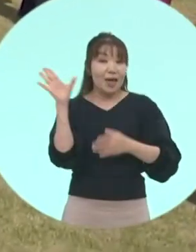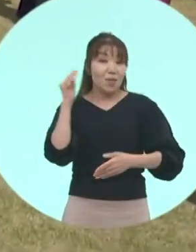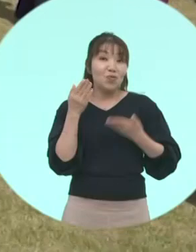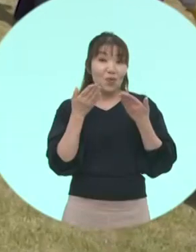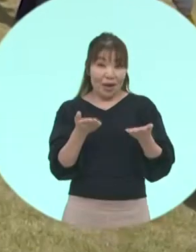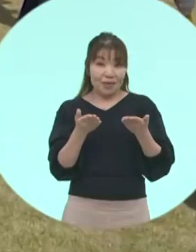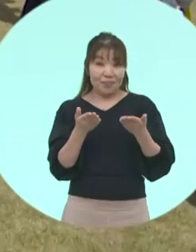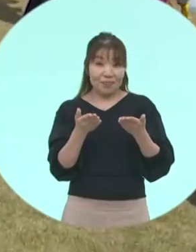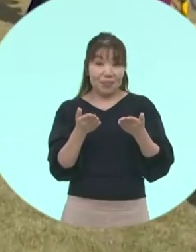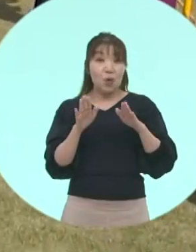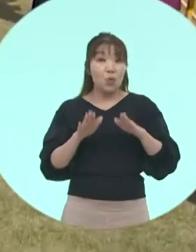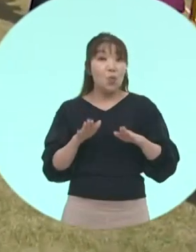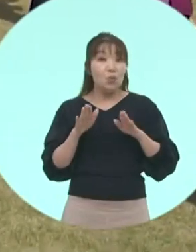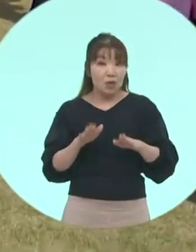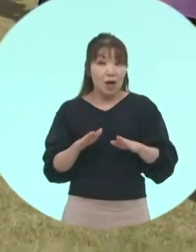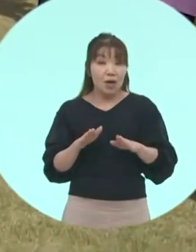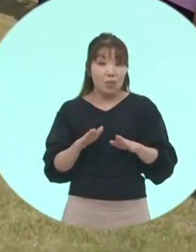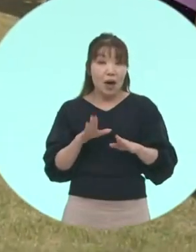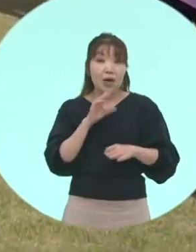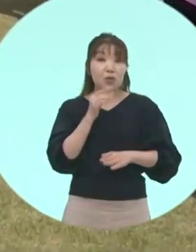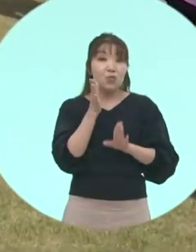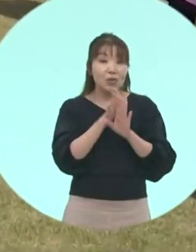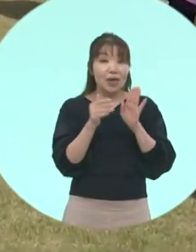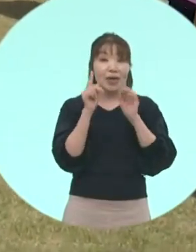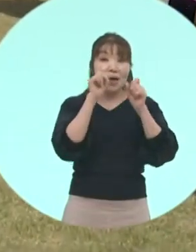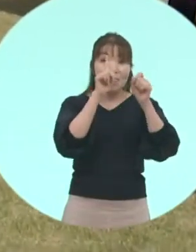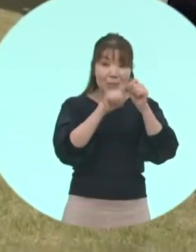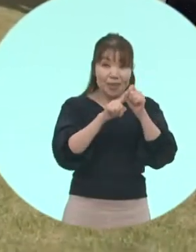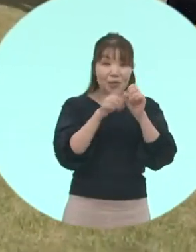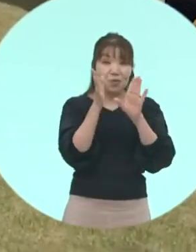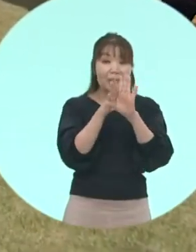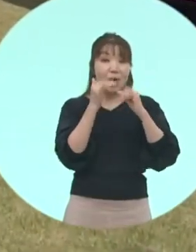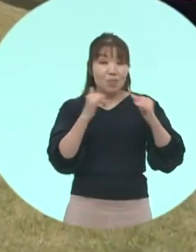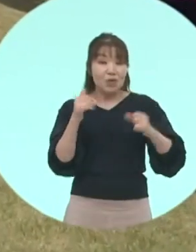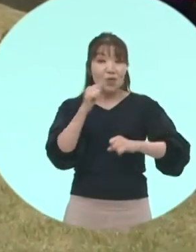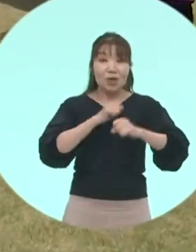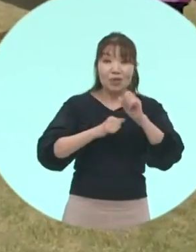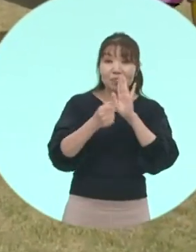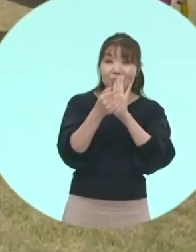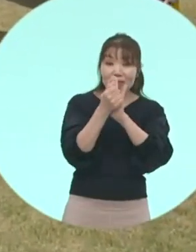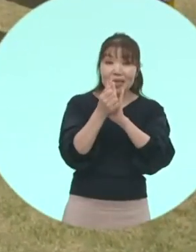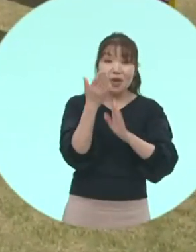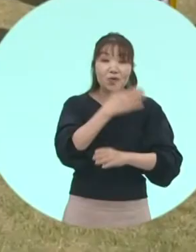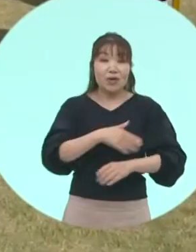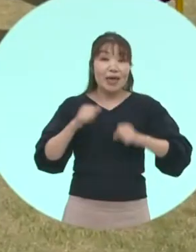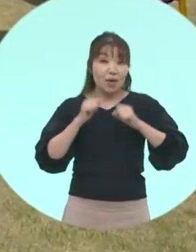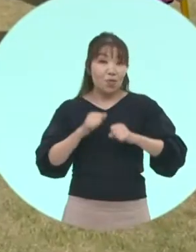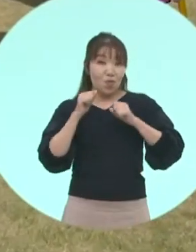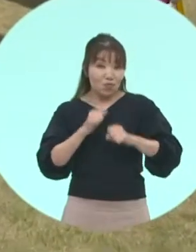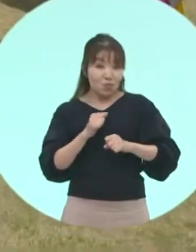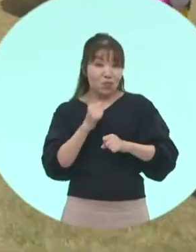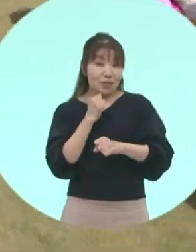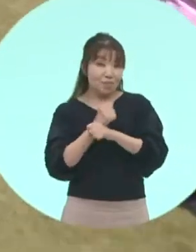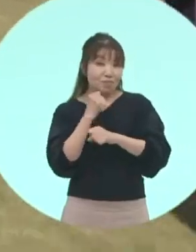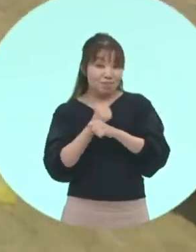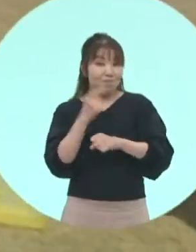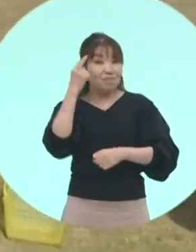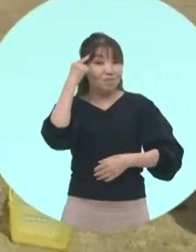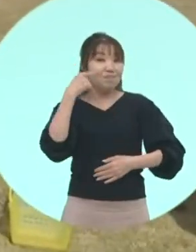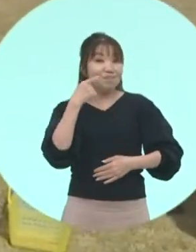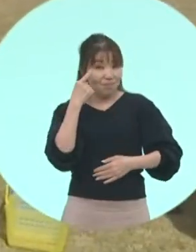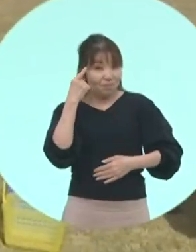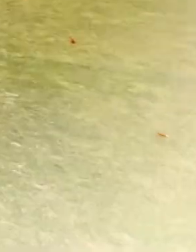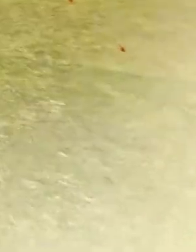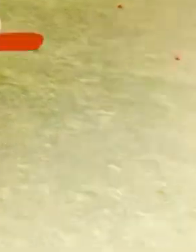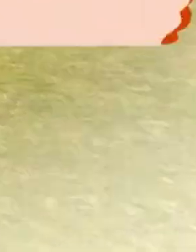ホットライン。今回は岐阜県が目指す県民の活躍を支える健康づくりについて考えてみたいと思います